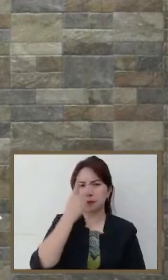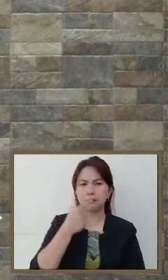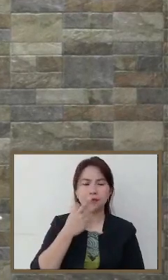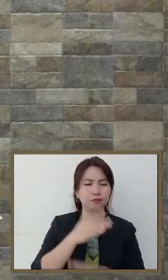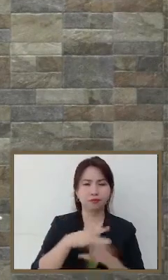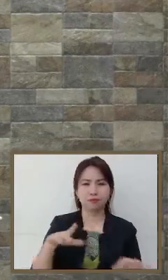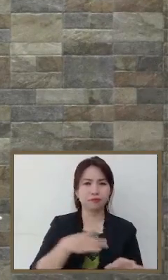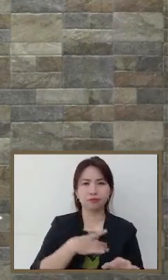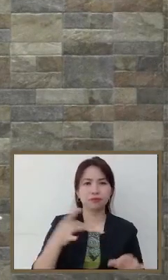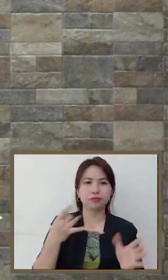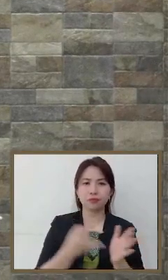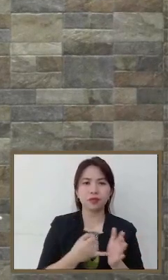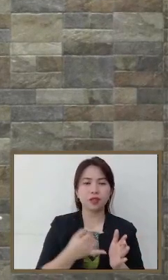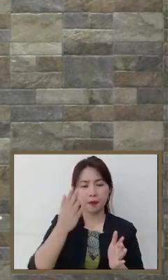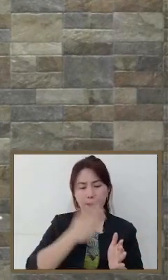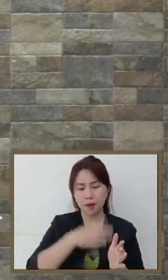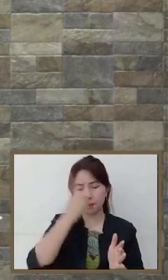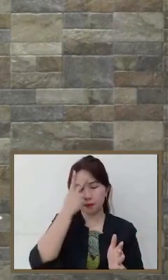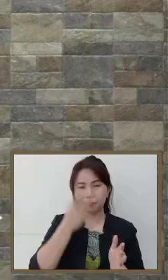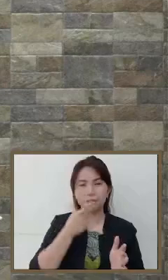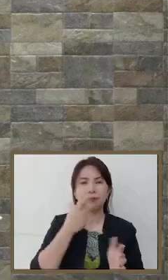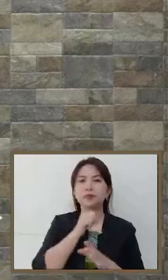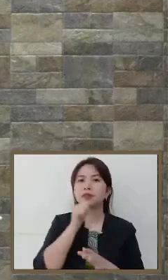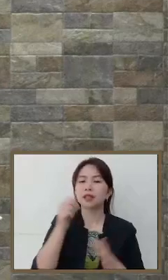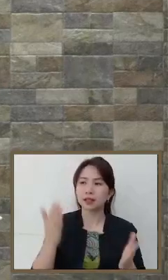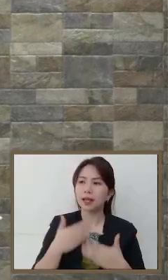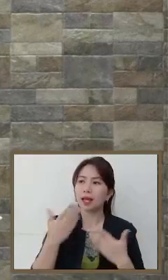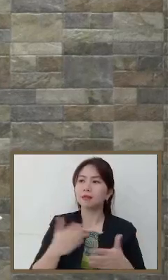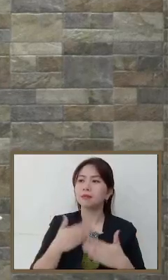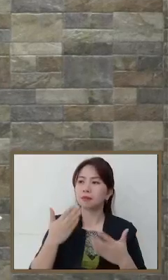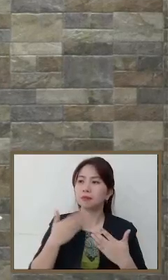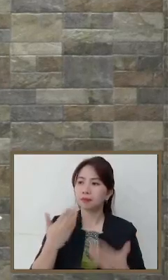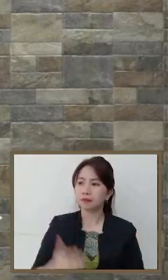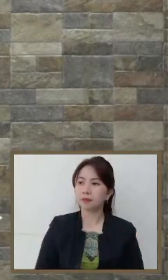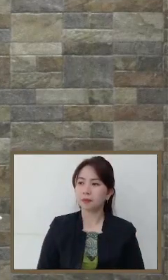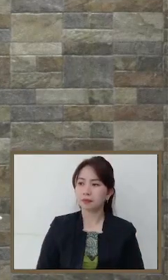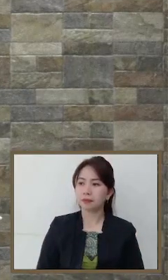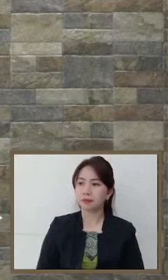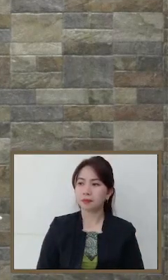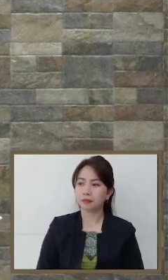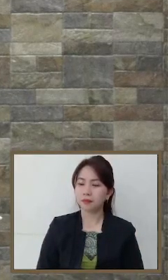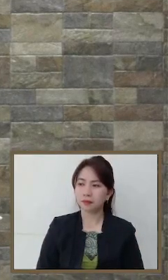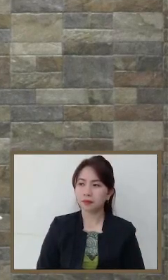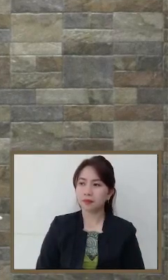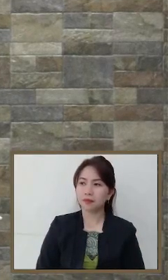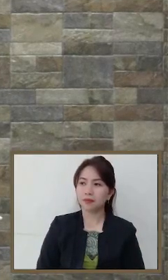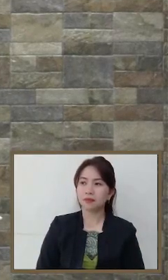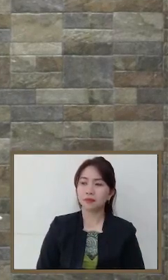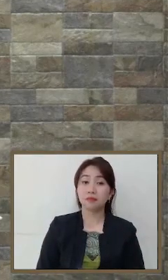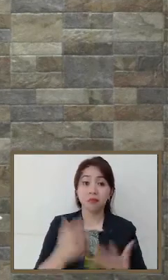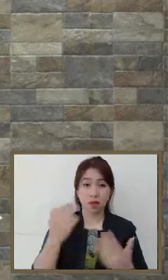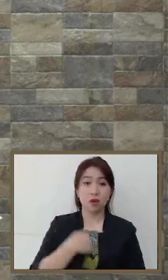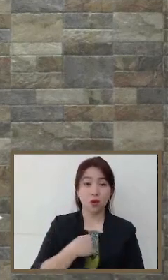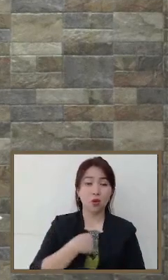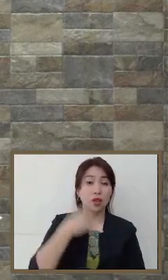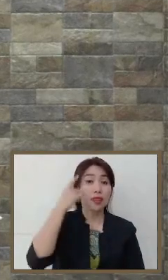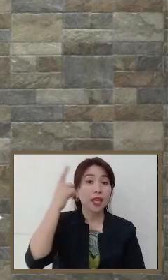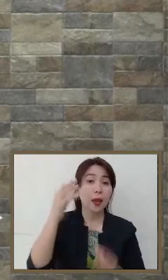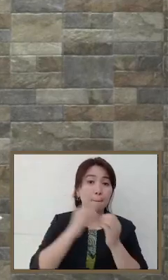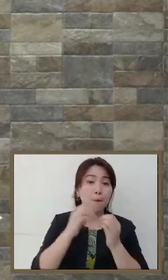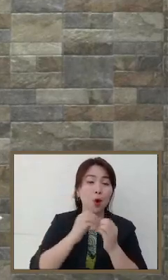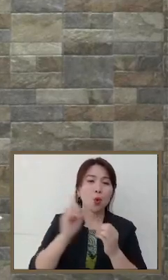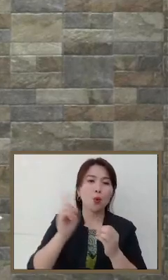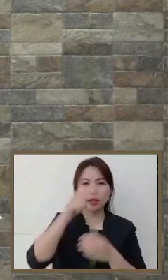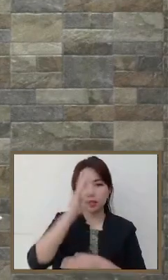hindi gusto ng magulang ko hindi masaya Pero sabi ko teka lang mas Inisip ko ano bang sasabihin ng panginoon Hindi naman lahat